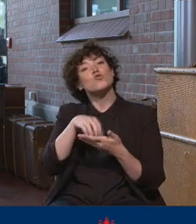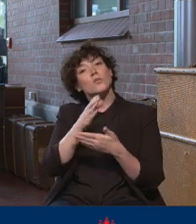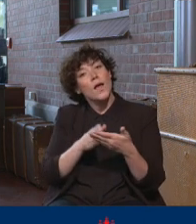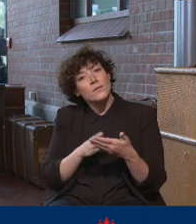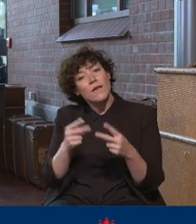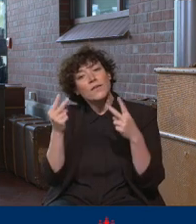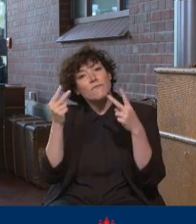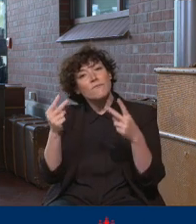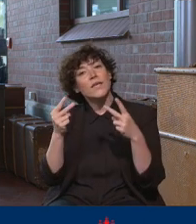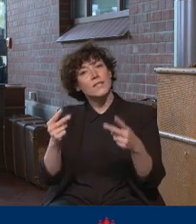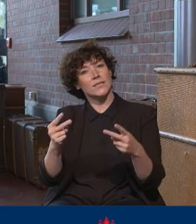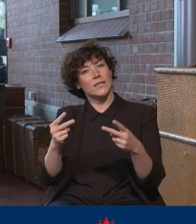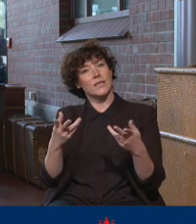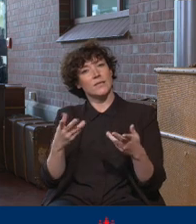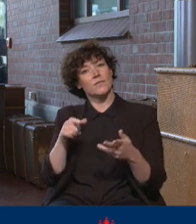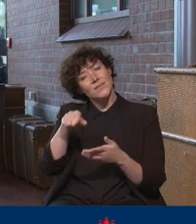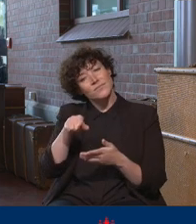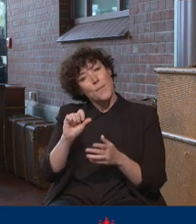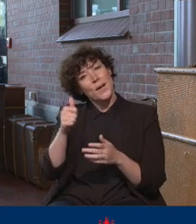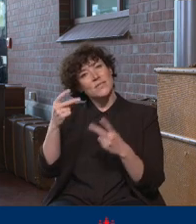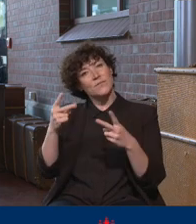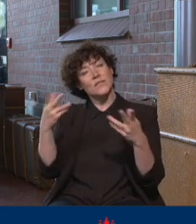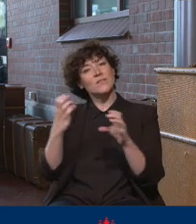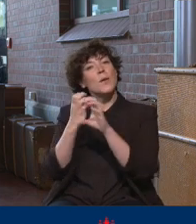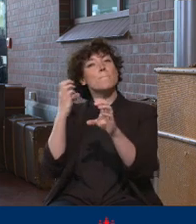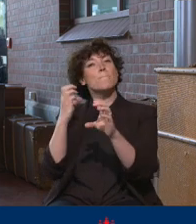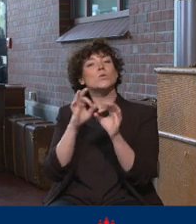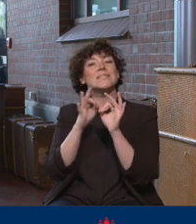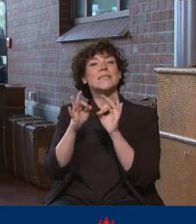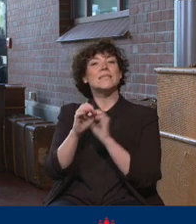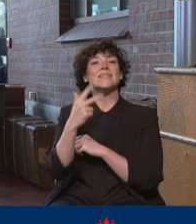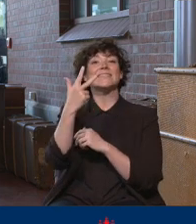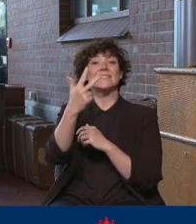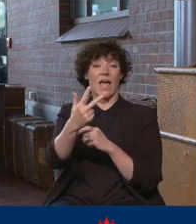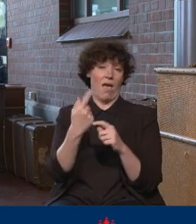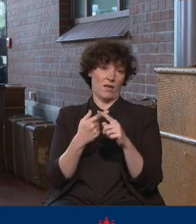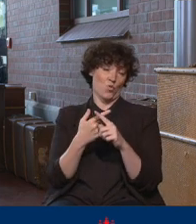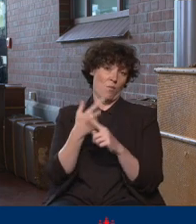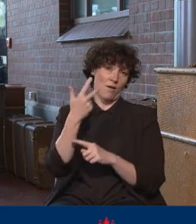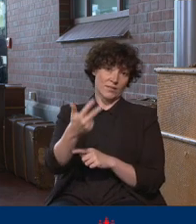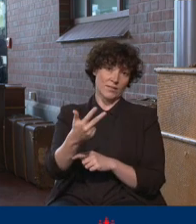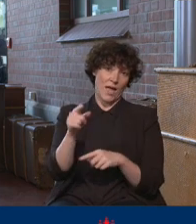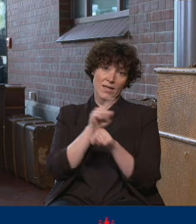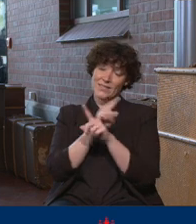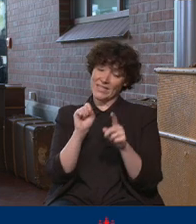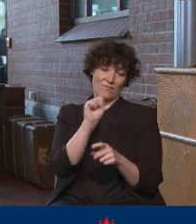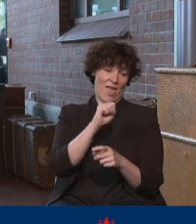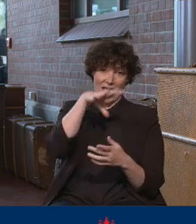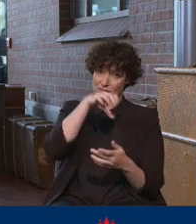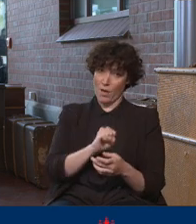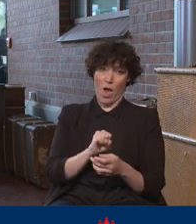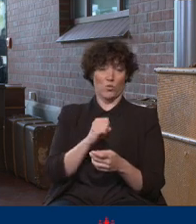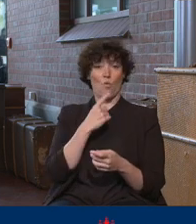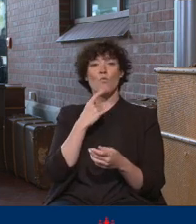lebensader der stadt teilt das ist nämlich die buslinie 3 nicht der s-bahnhof rothenburgsort und auch nicht die anderen bahnhöfe